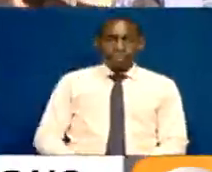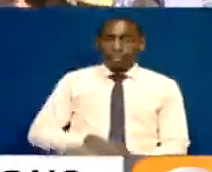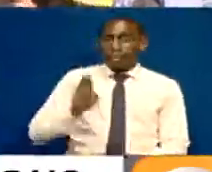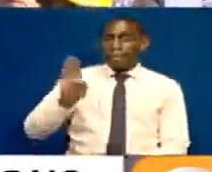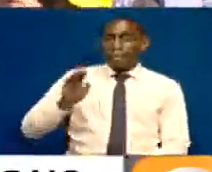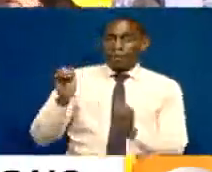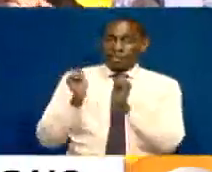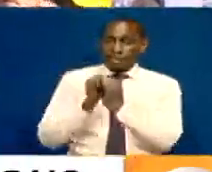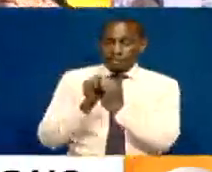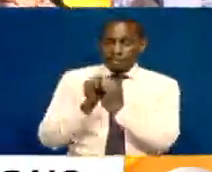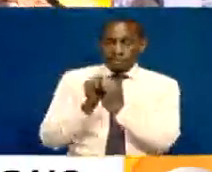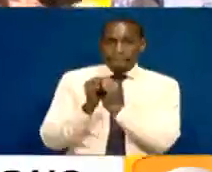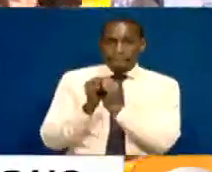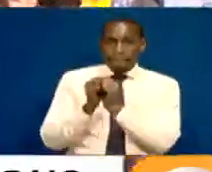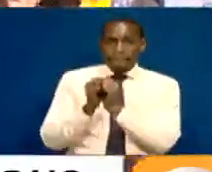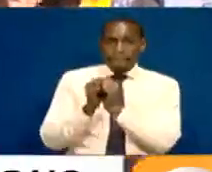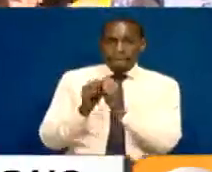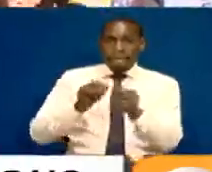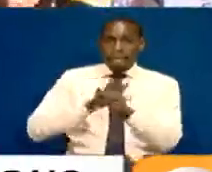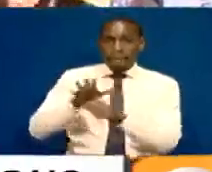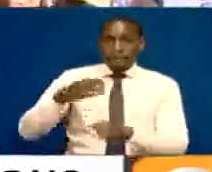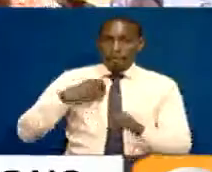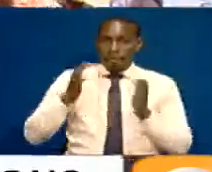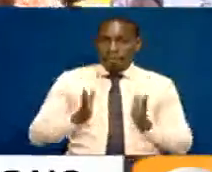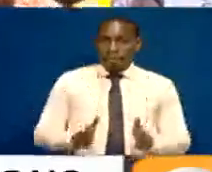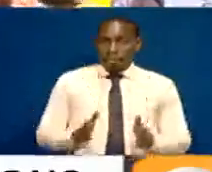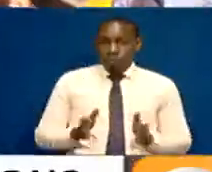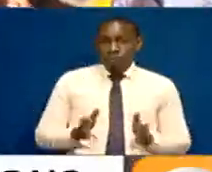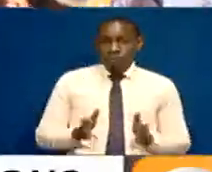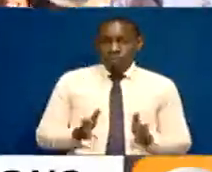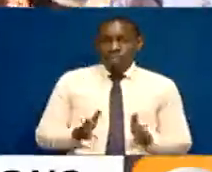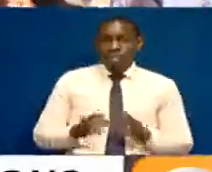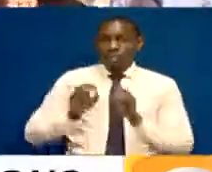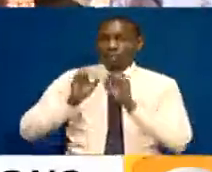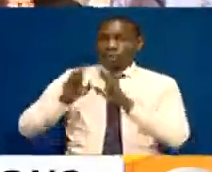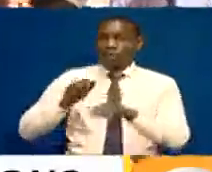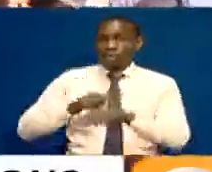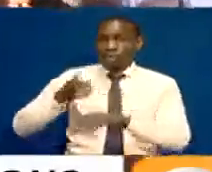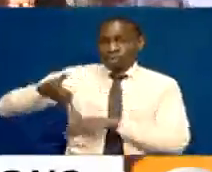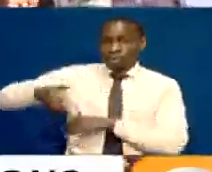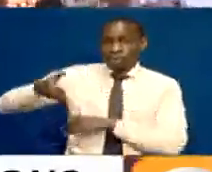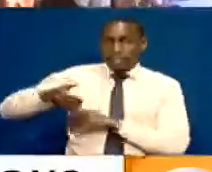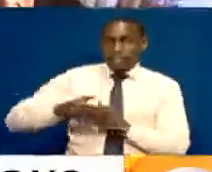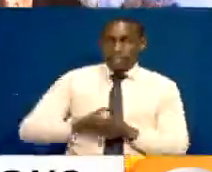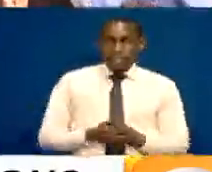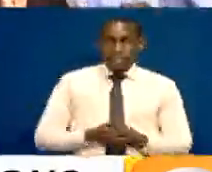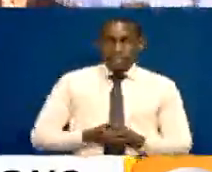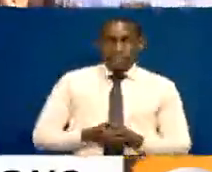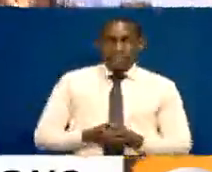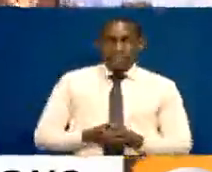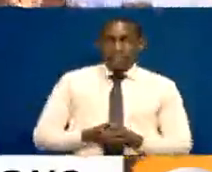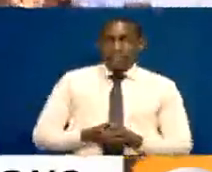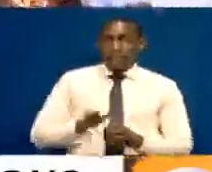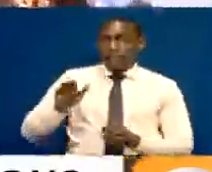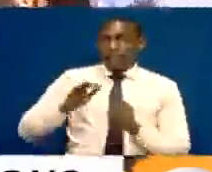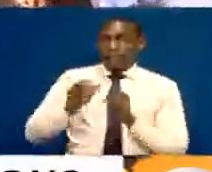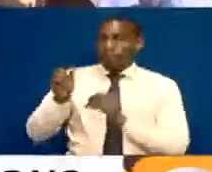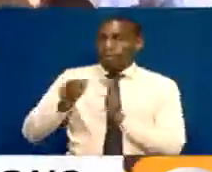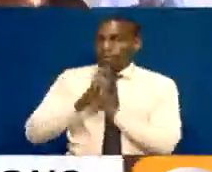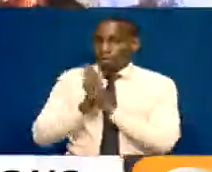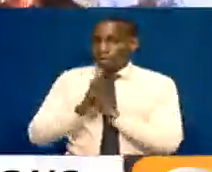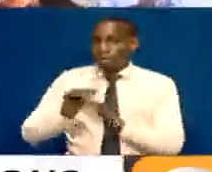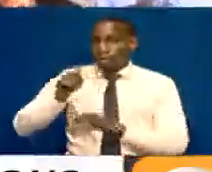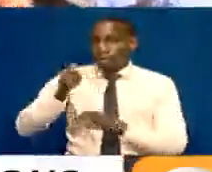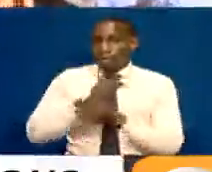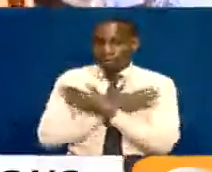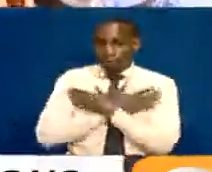Bilioni 10 ya COVID billionaires imepotea wakati wa handshake. Wewe bwana kitendawili na